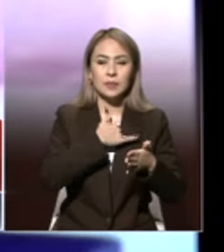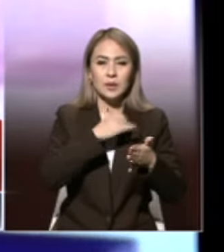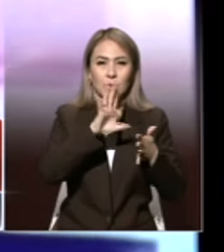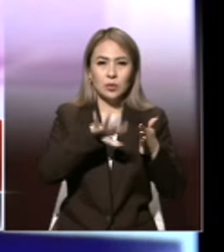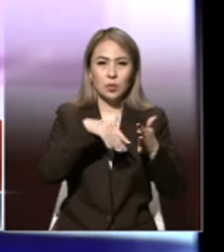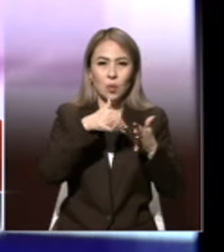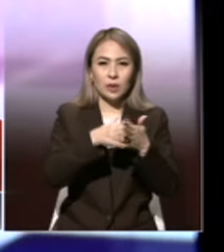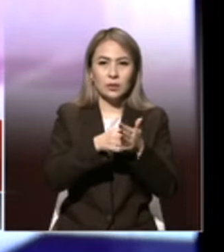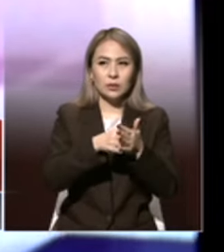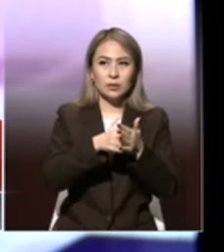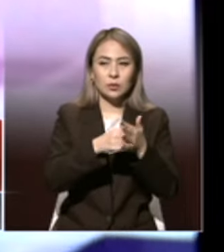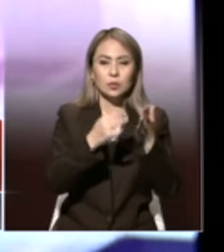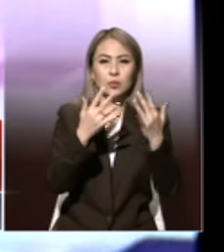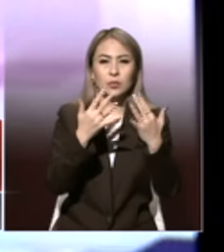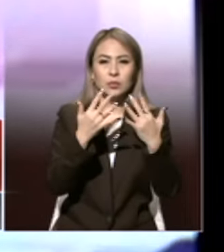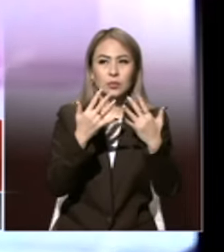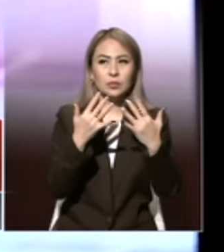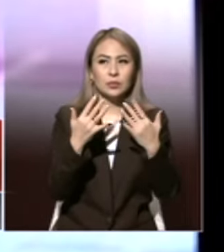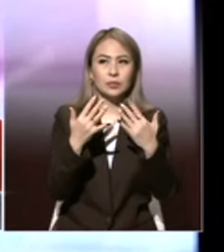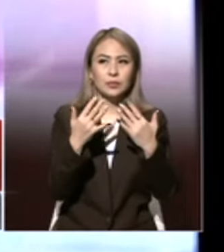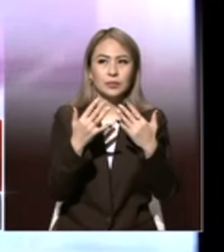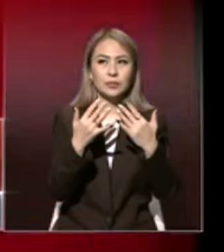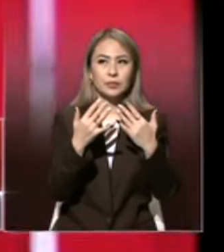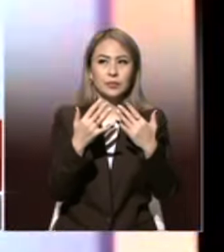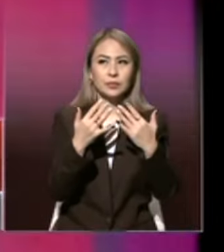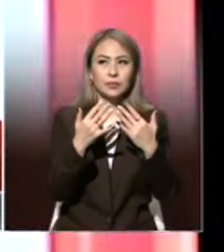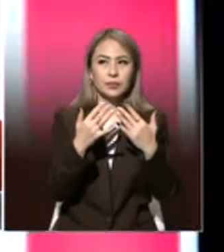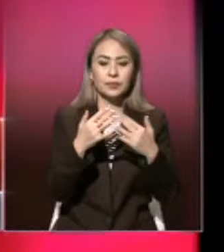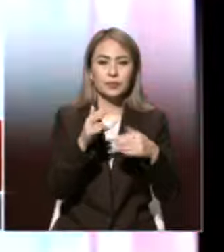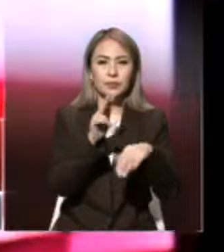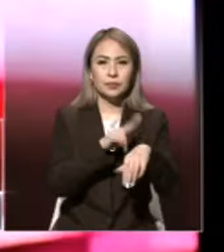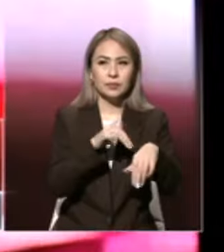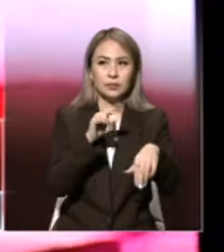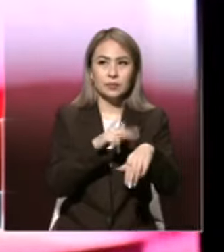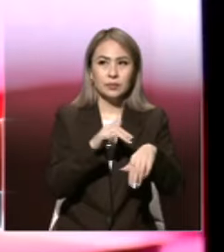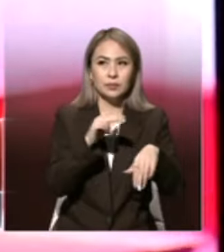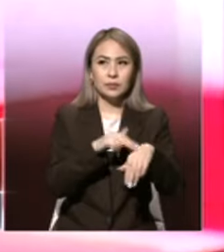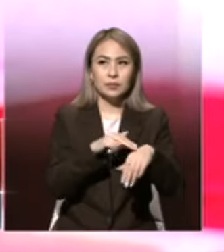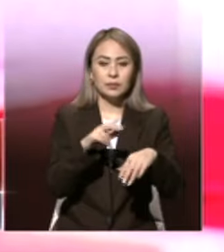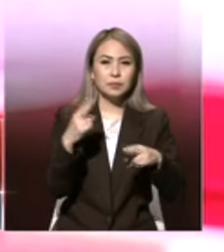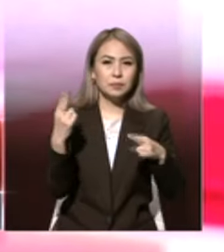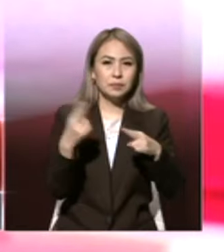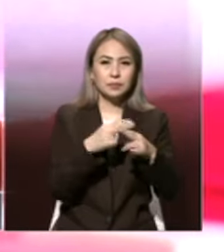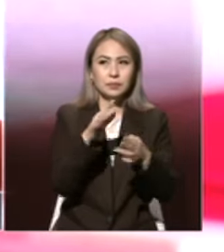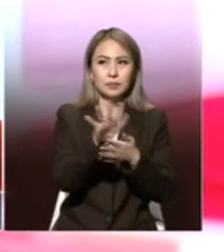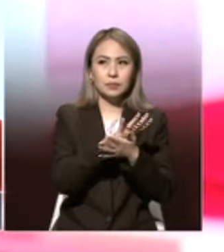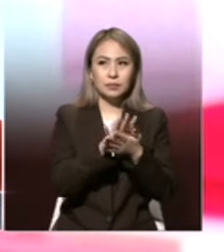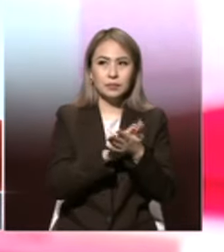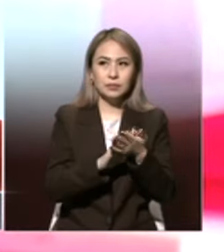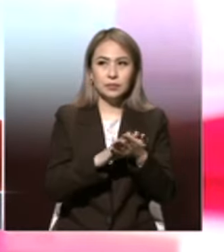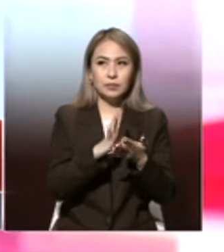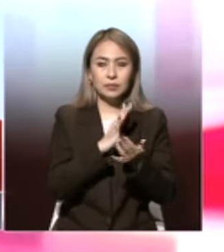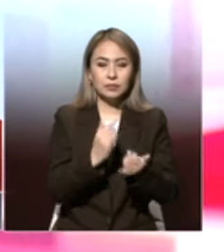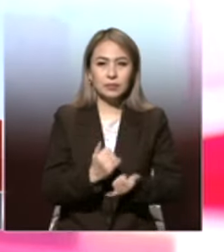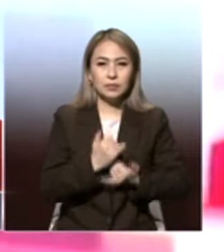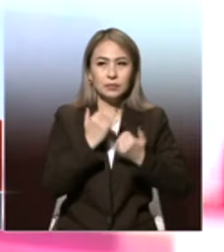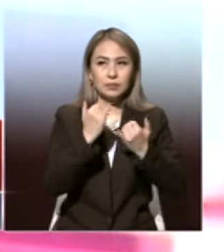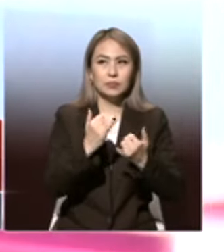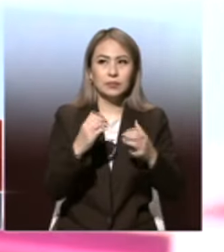уақытқа дейін қанша біз ішкі істер органдары осыны арызсыз іс қозғауды ұсынып